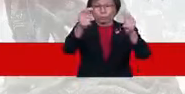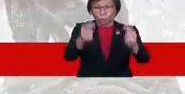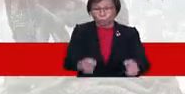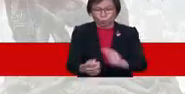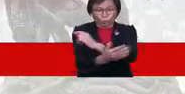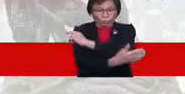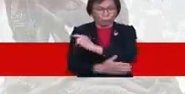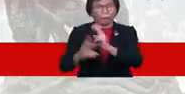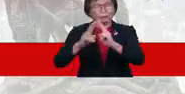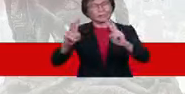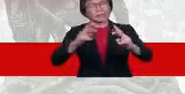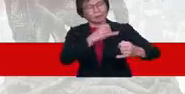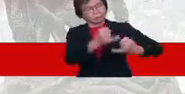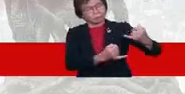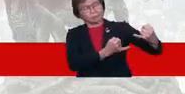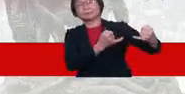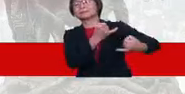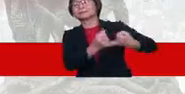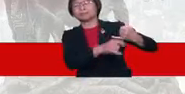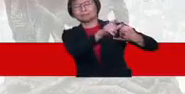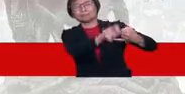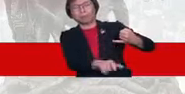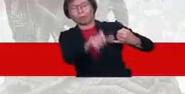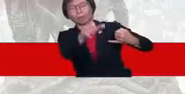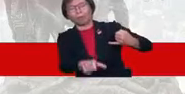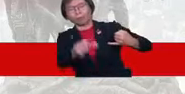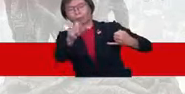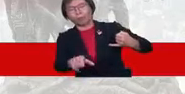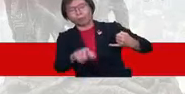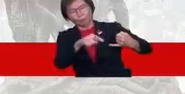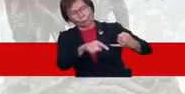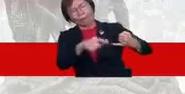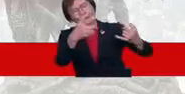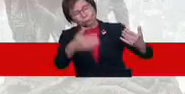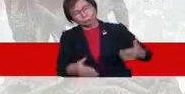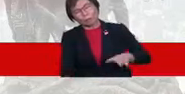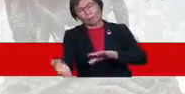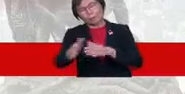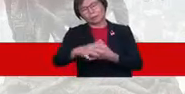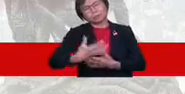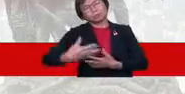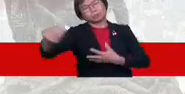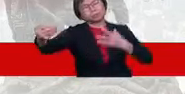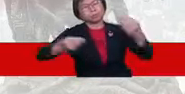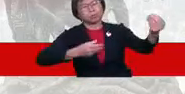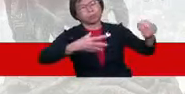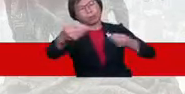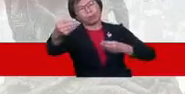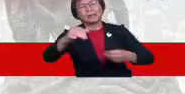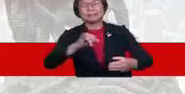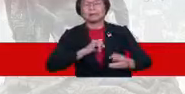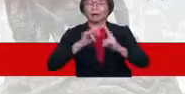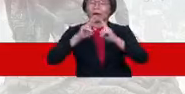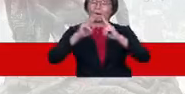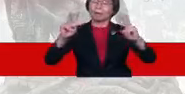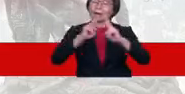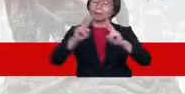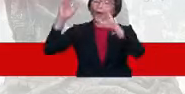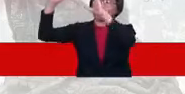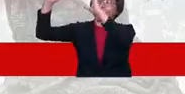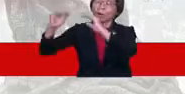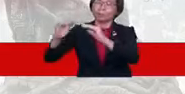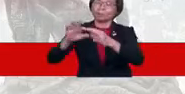negara yang sangat berjasa ini yang telah pergi meninggalkan kitab Hai Qayamat berharap